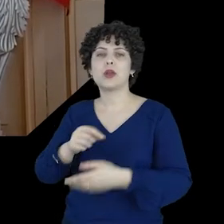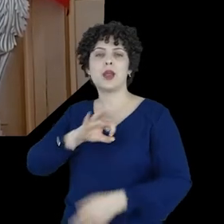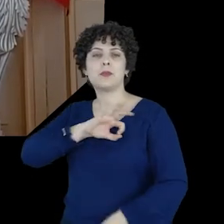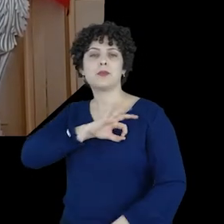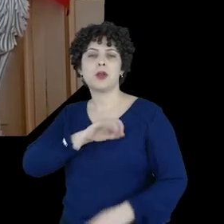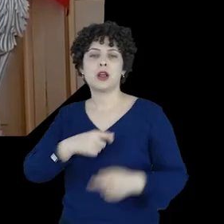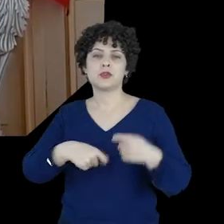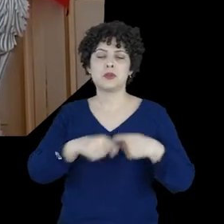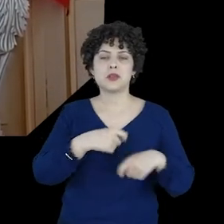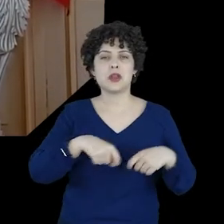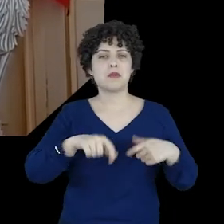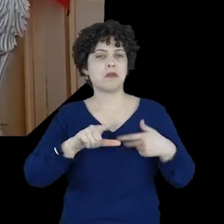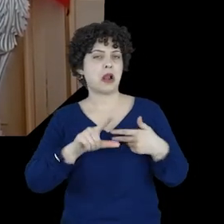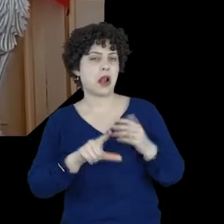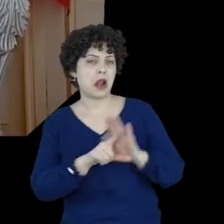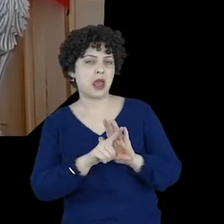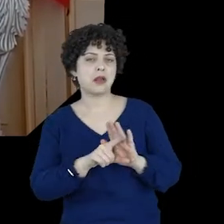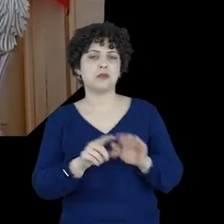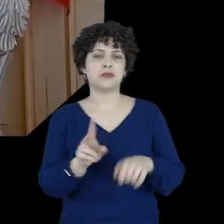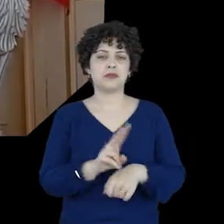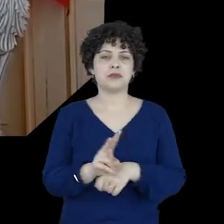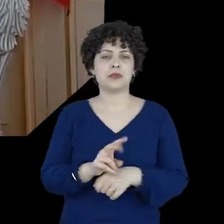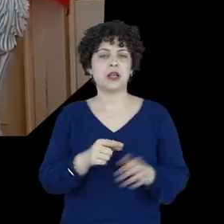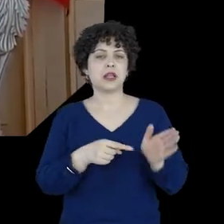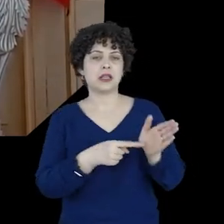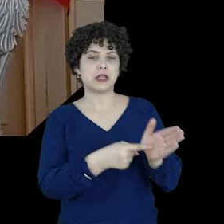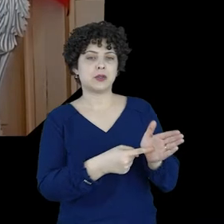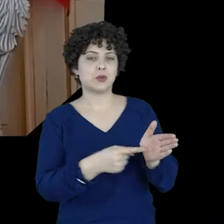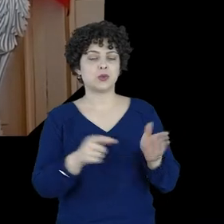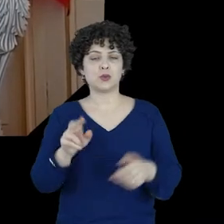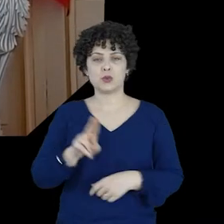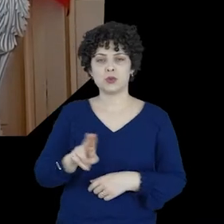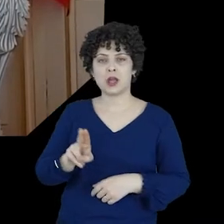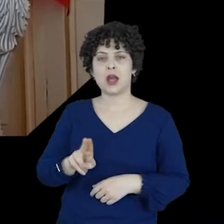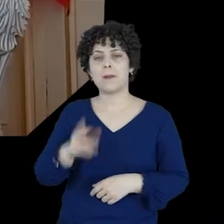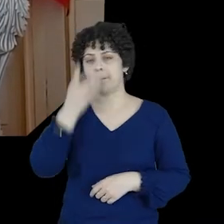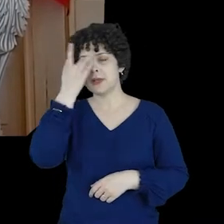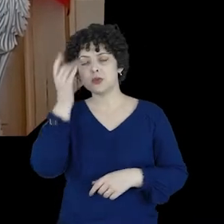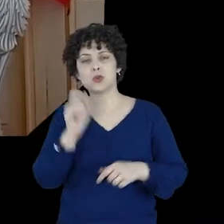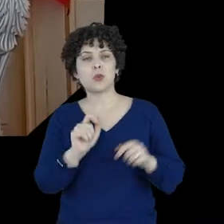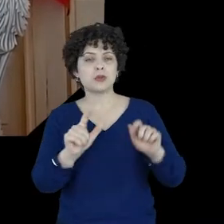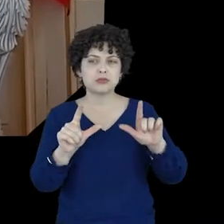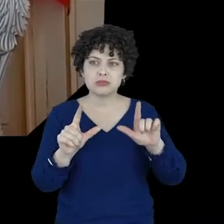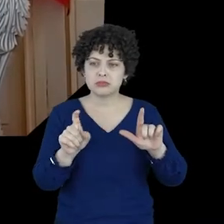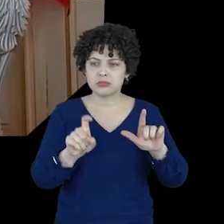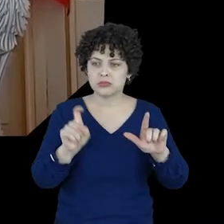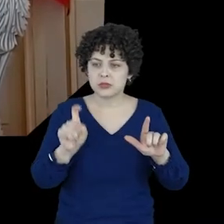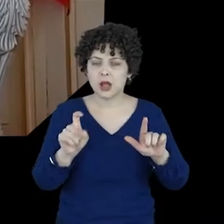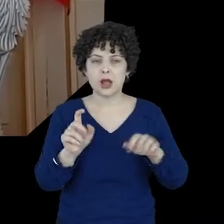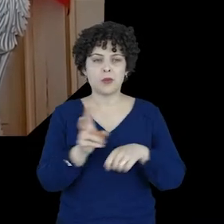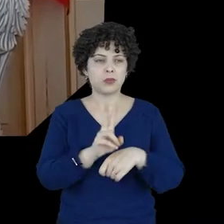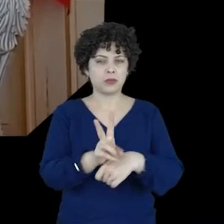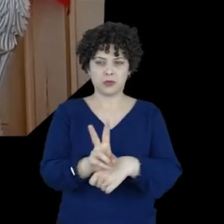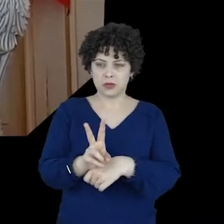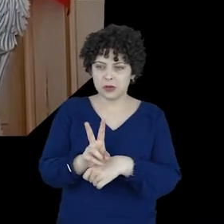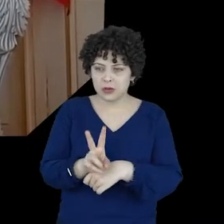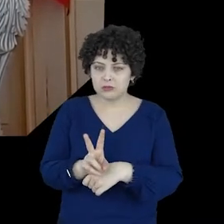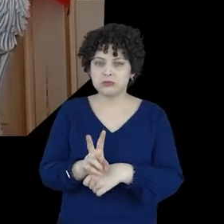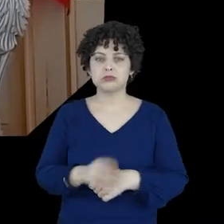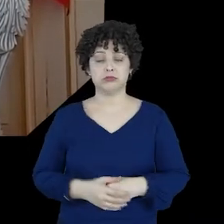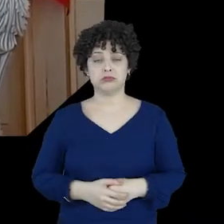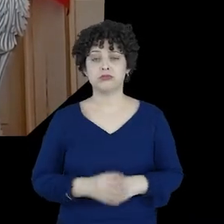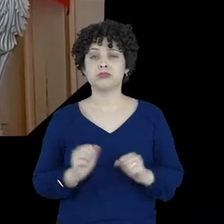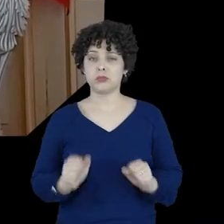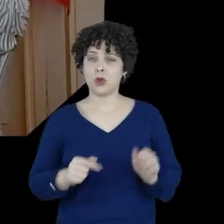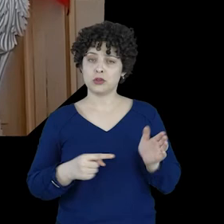qu'elles soient administratives ou judiciaires, les cas qui lui seraient signalés par les utilisateurs ou pour les associations qui surveillent cette